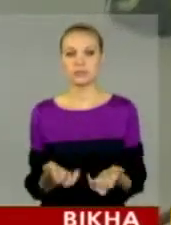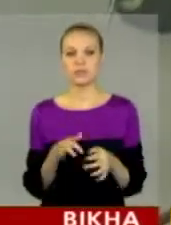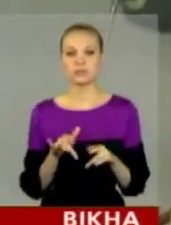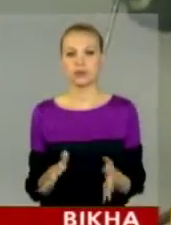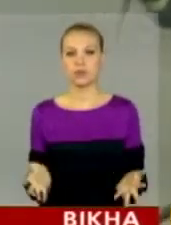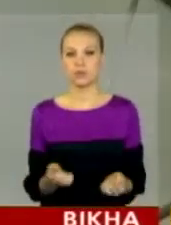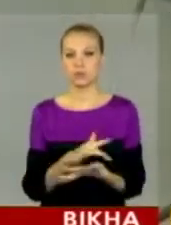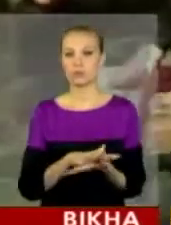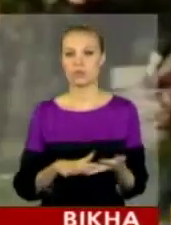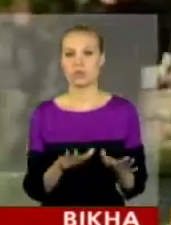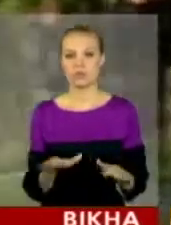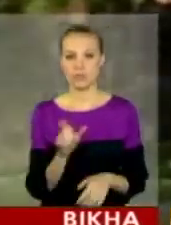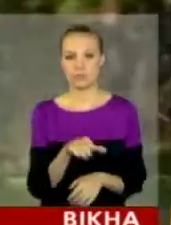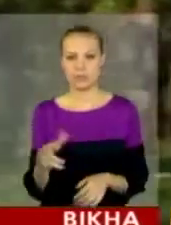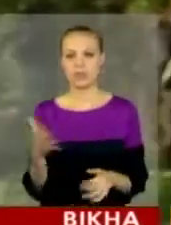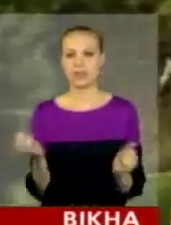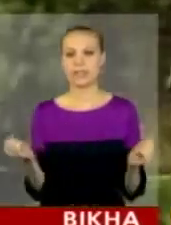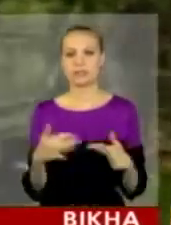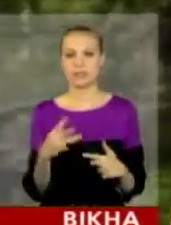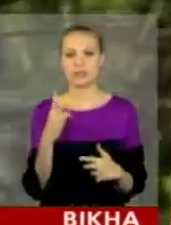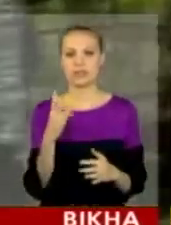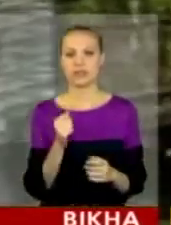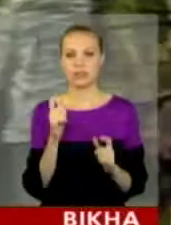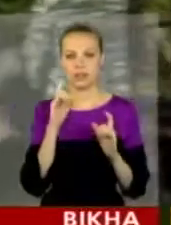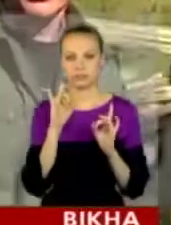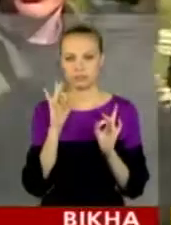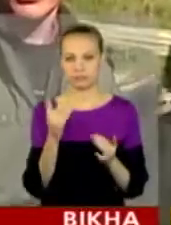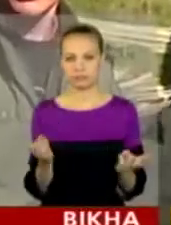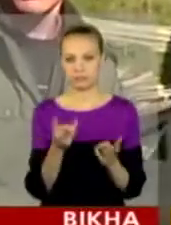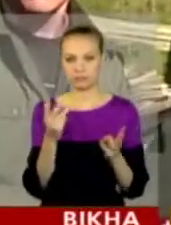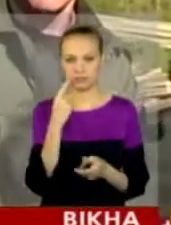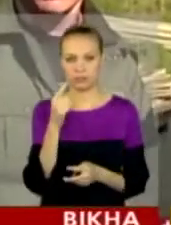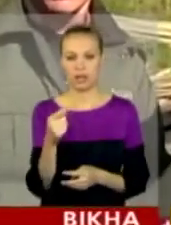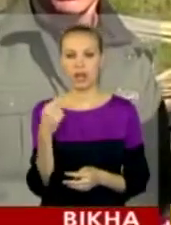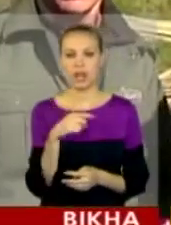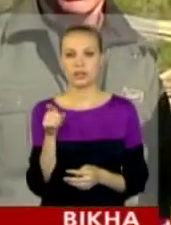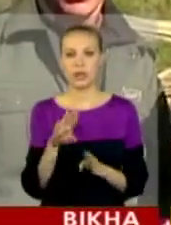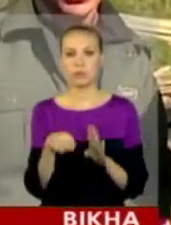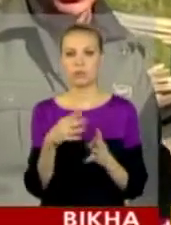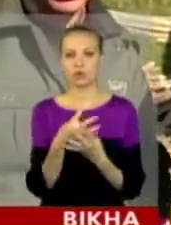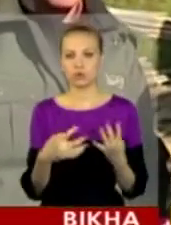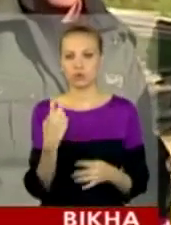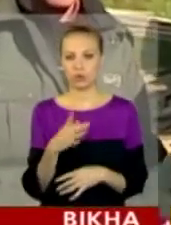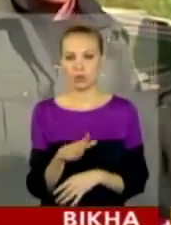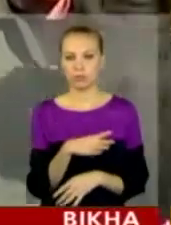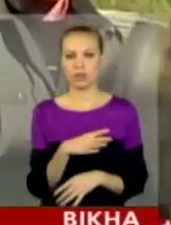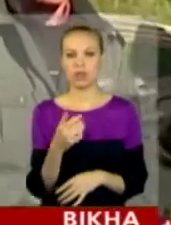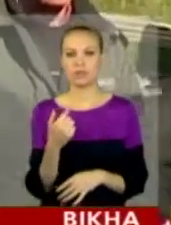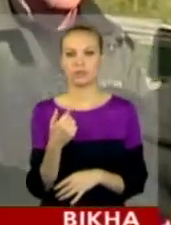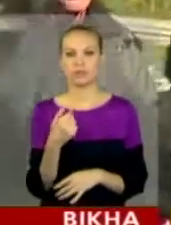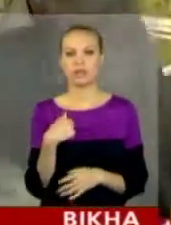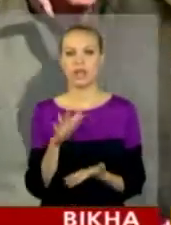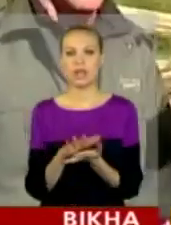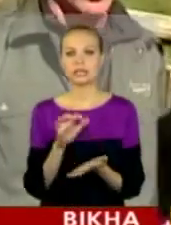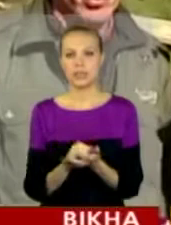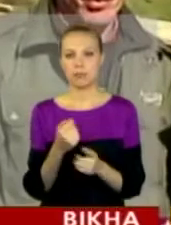хворих продовжили місцеві, які збіглися на ревіння потужної пожежі. Там підвал решетка була. Я